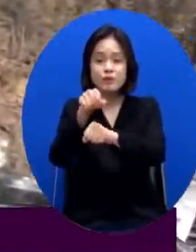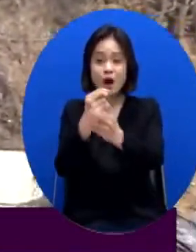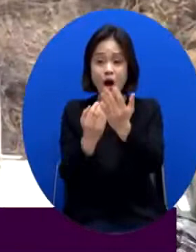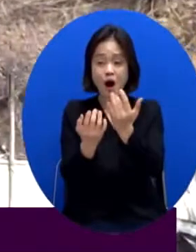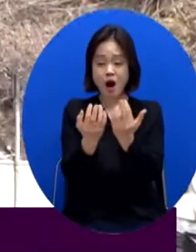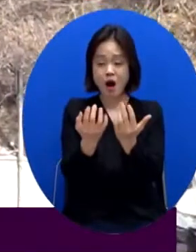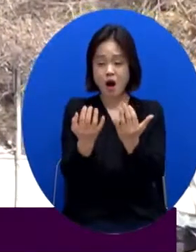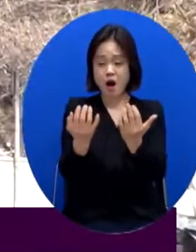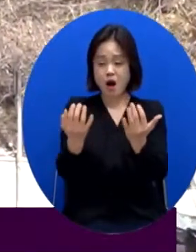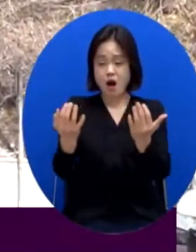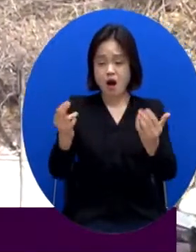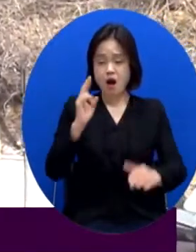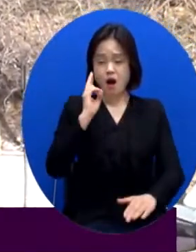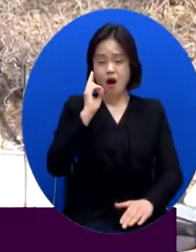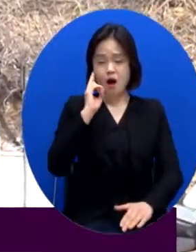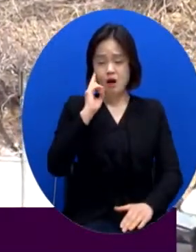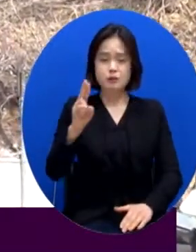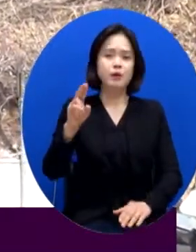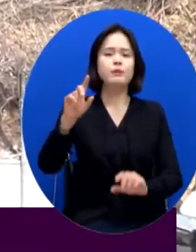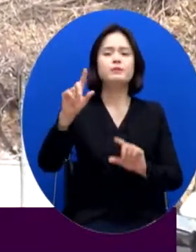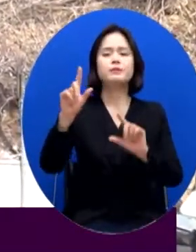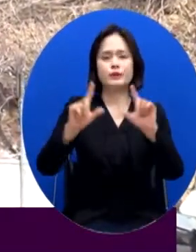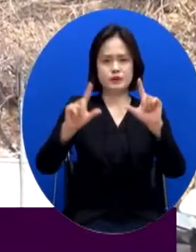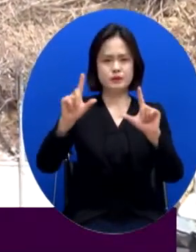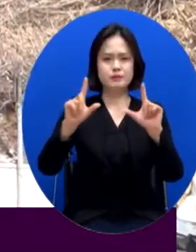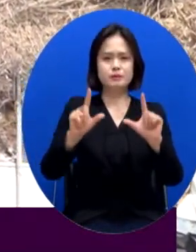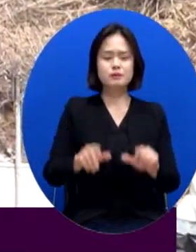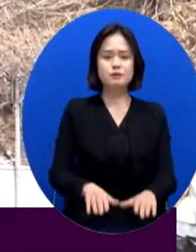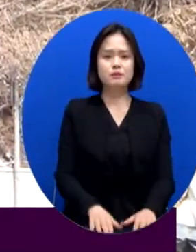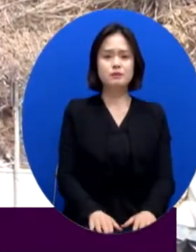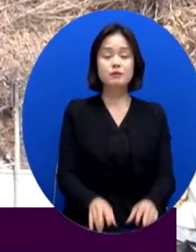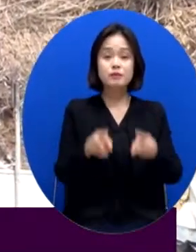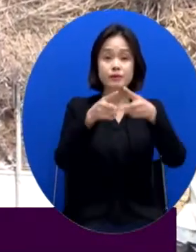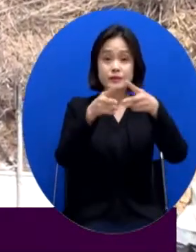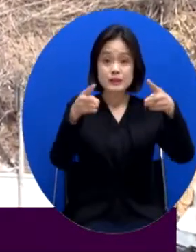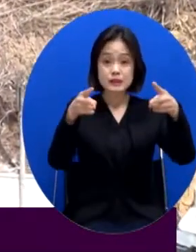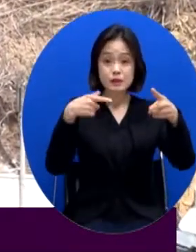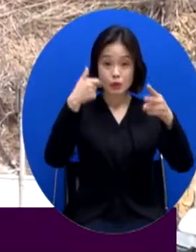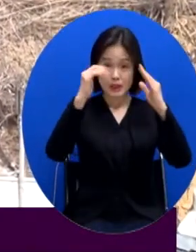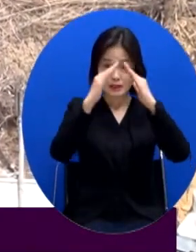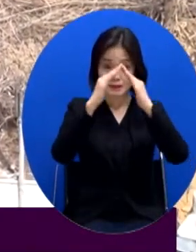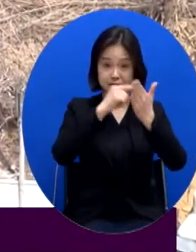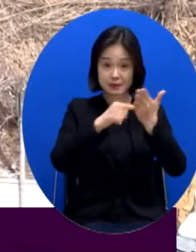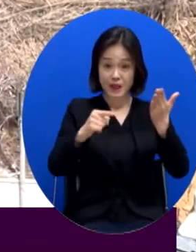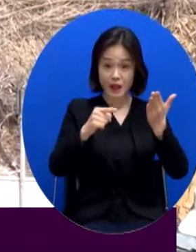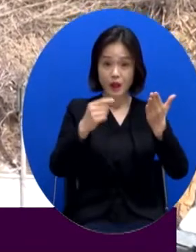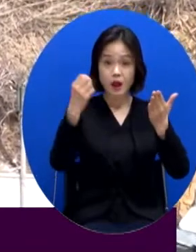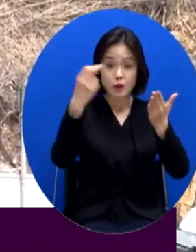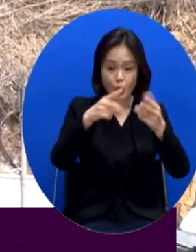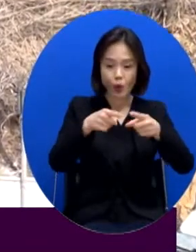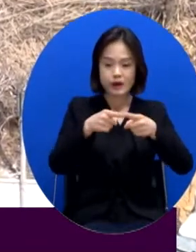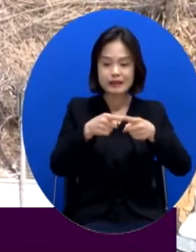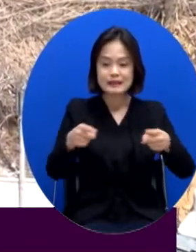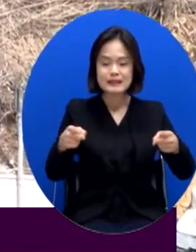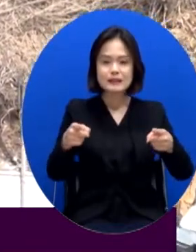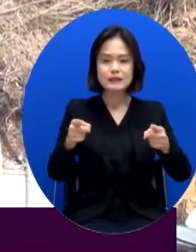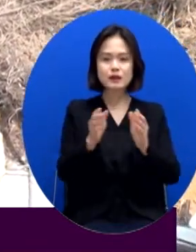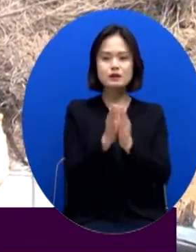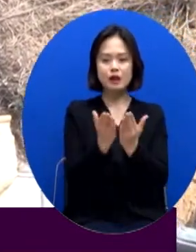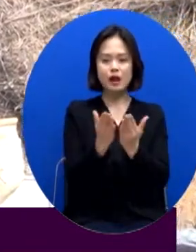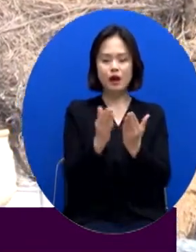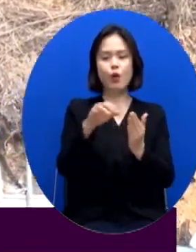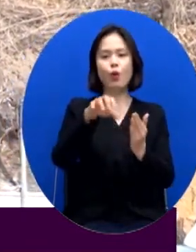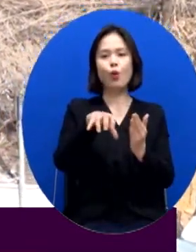컸는지 짐작을 할 수가 있습니다. 2층 사택만 피해를 입은 건 아닙니다. 1층에 서재까지 모두 녹아내렸는데요. 한번